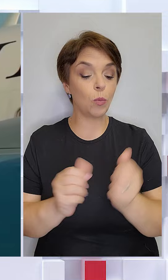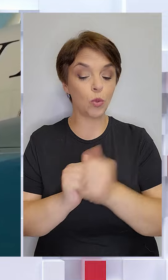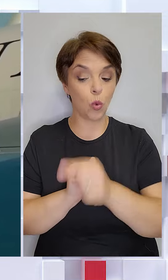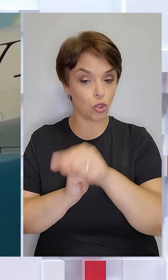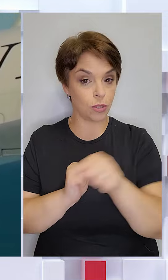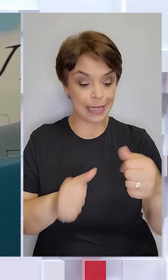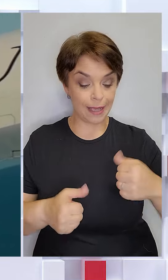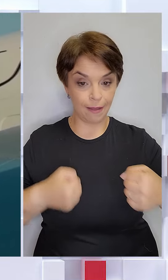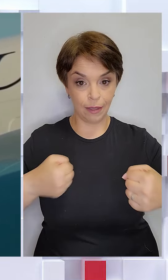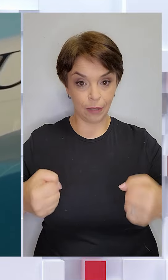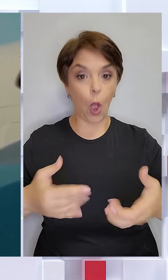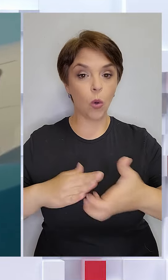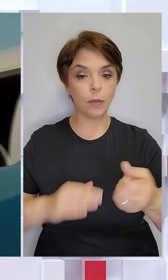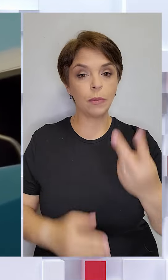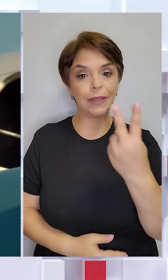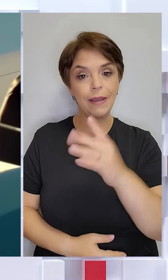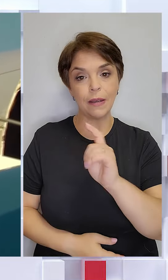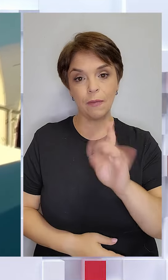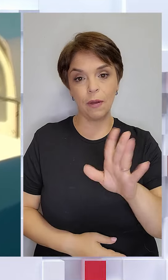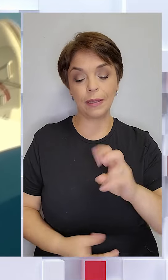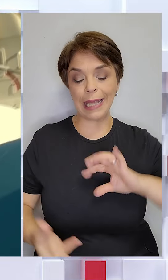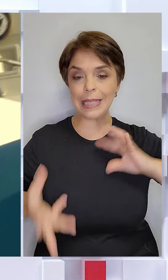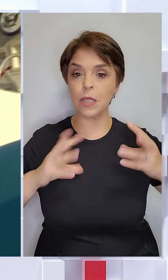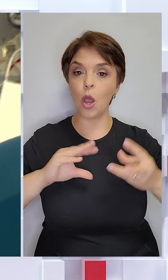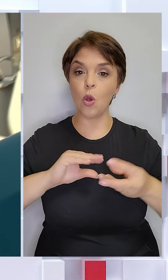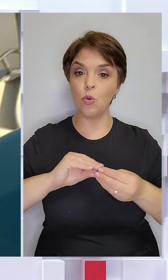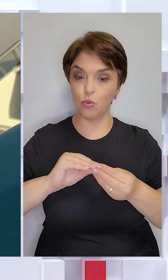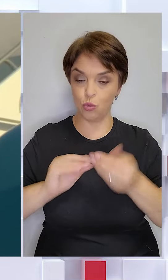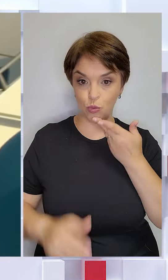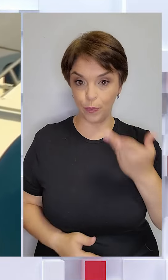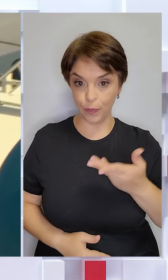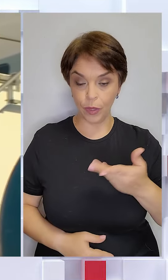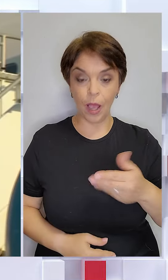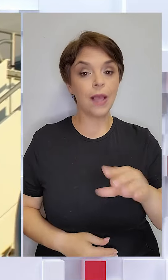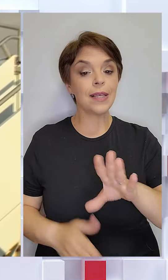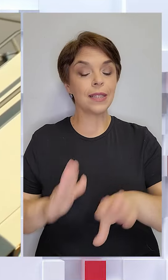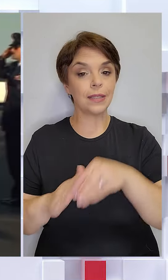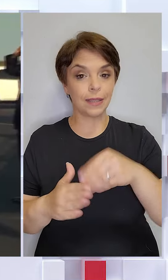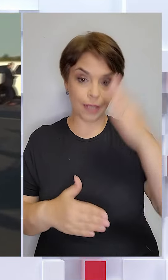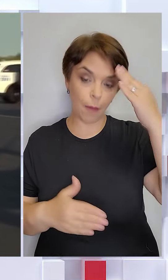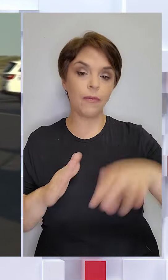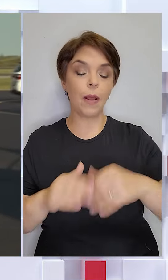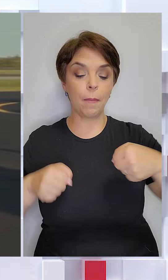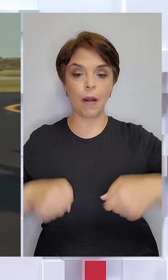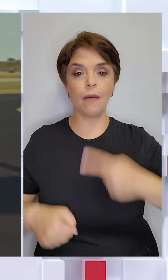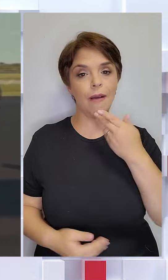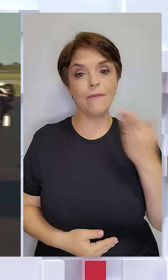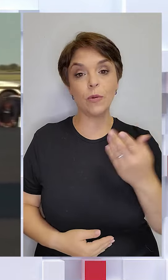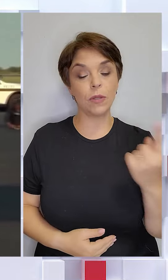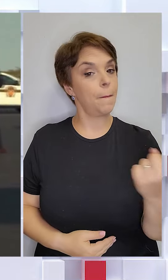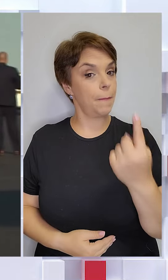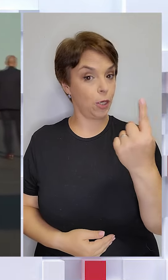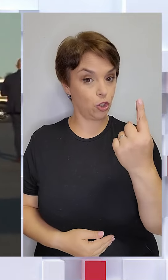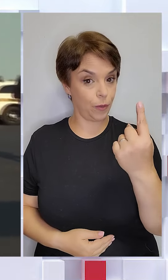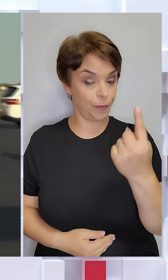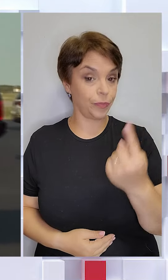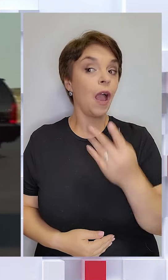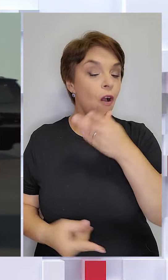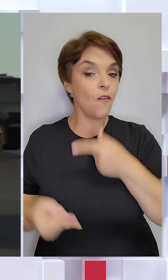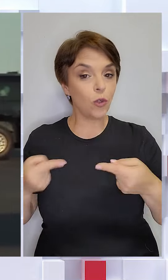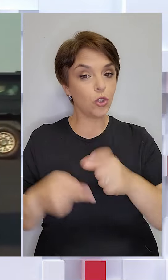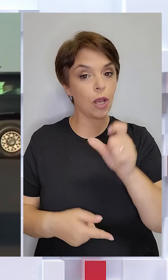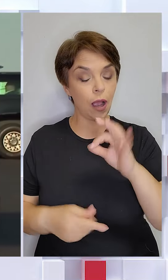з кандидатів отримає по 2 хвилини на заключну. Дональд Трамп за жеребкуванням виграв право виголосити її першим.